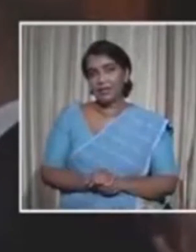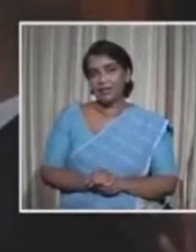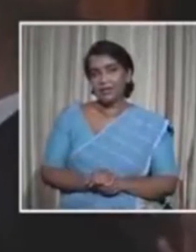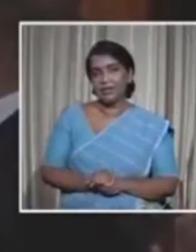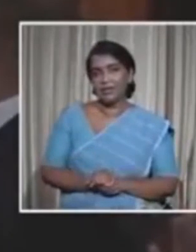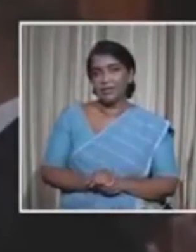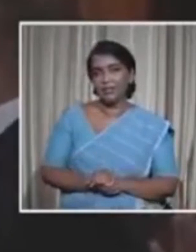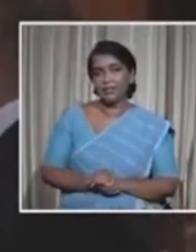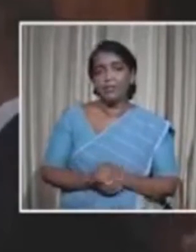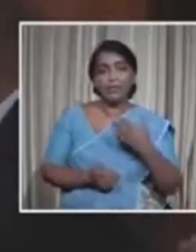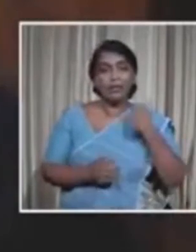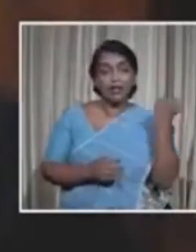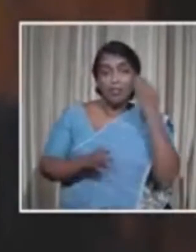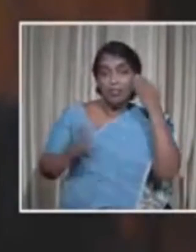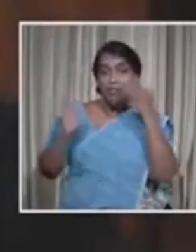வருகிறேன்,